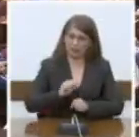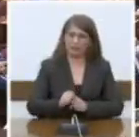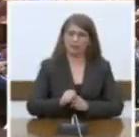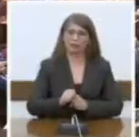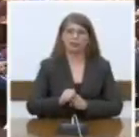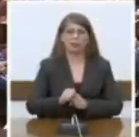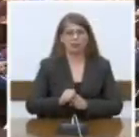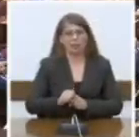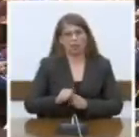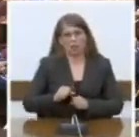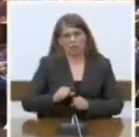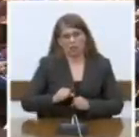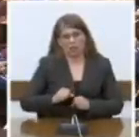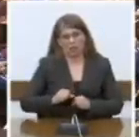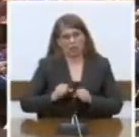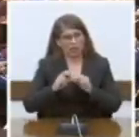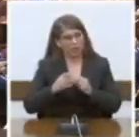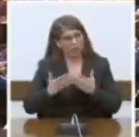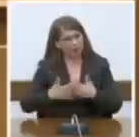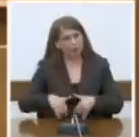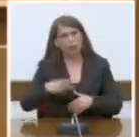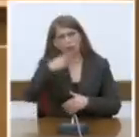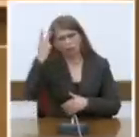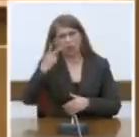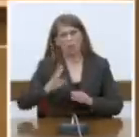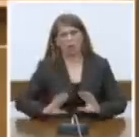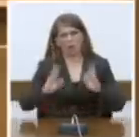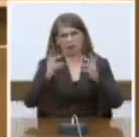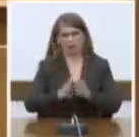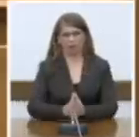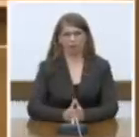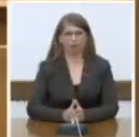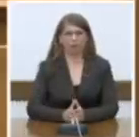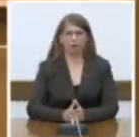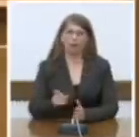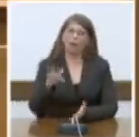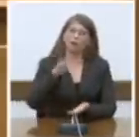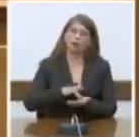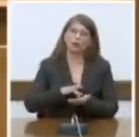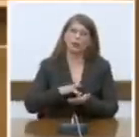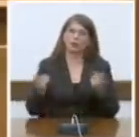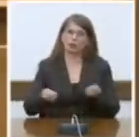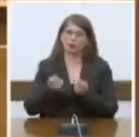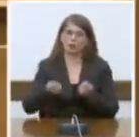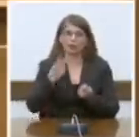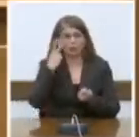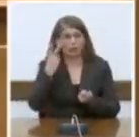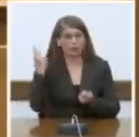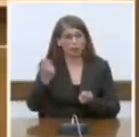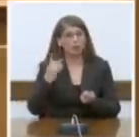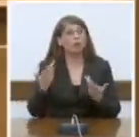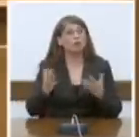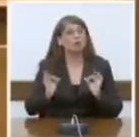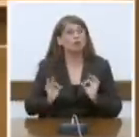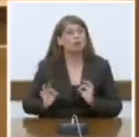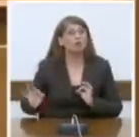απεργία. Ας βγούμε και λίγο όμως πιο έξω από τη δύναμη της εργασίας που είναι το κέντρο της παραγωγής. Να δούμε το επενδυτικό περιβάλλον. Πού βρισκόμαστε σήμερα